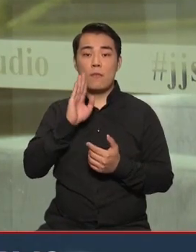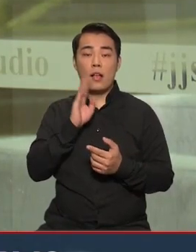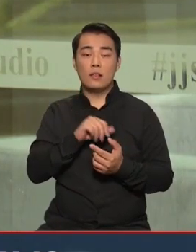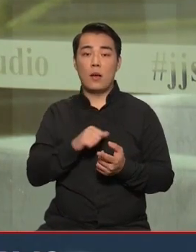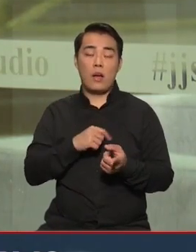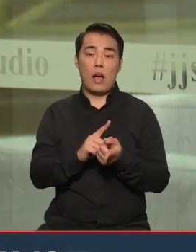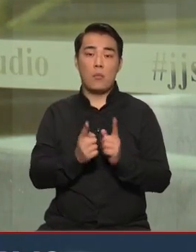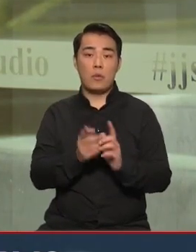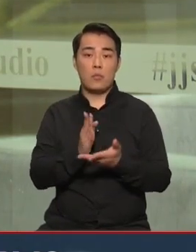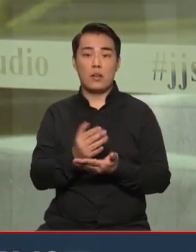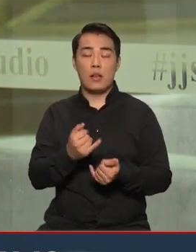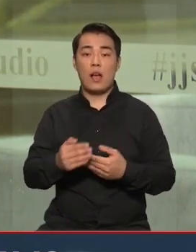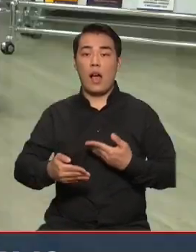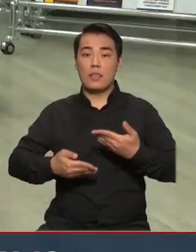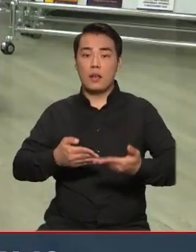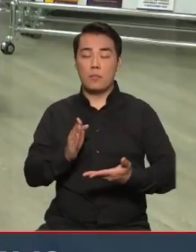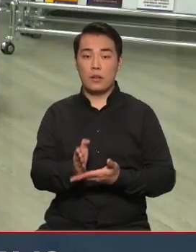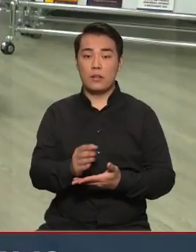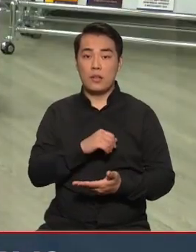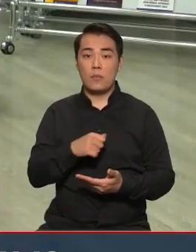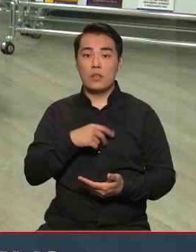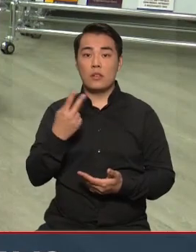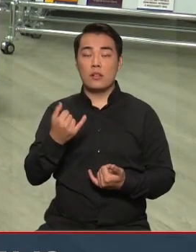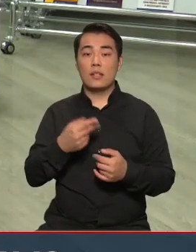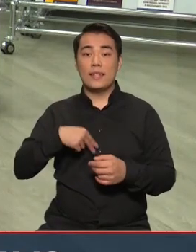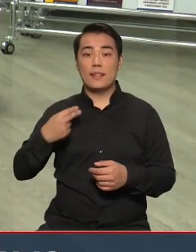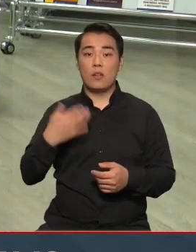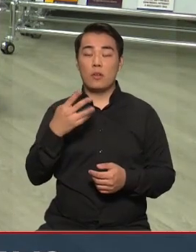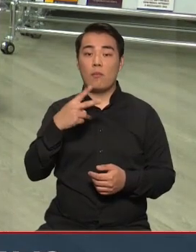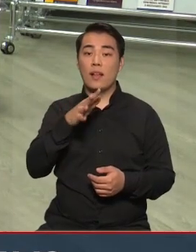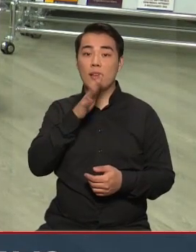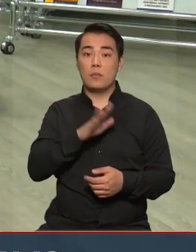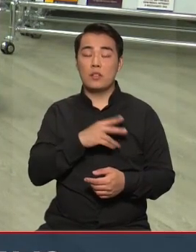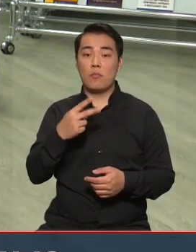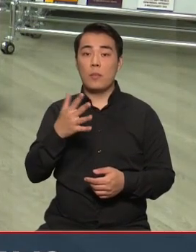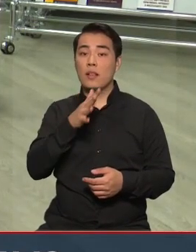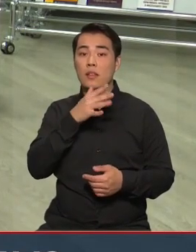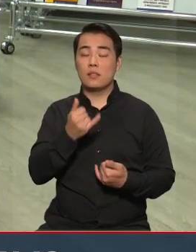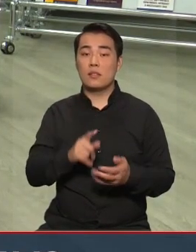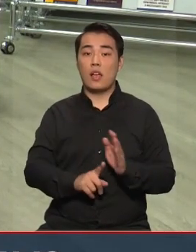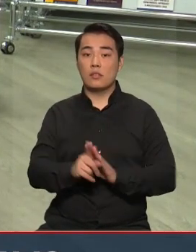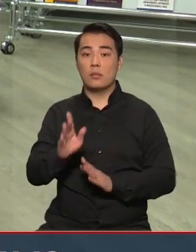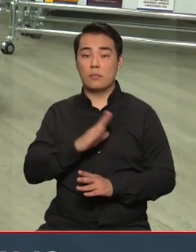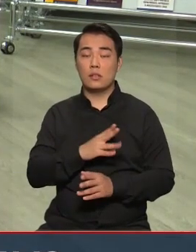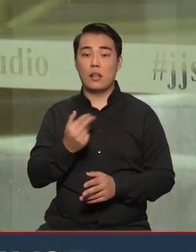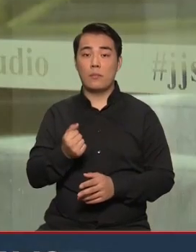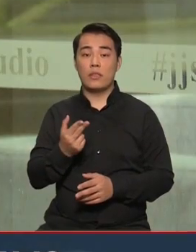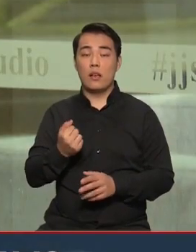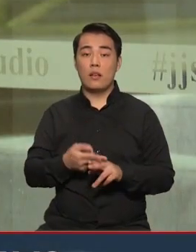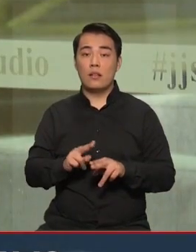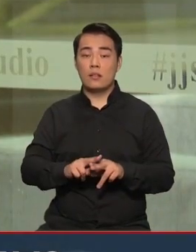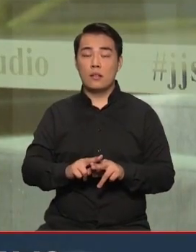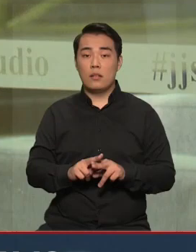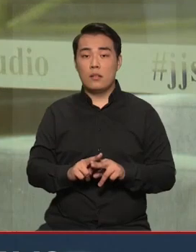мүмкін мысалы. Олар біз аттап жатыр оларда. Оларда 20 Қытайда 20 жыл болды мысалы. 25 жыл болды басталғанына да. Иә. Себебі